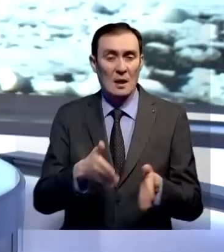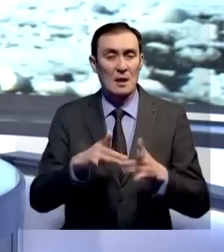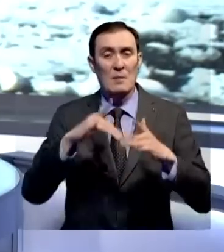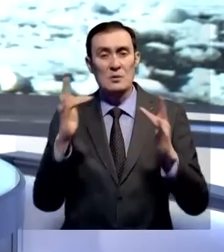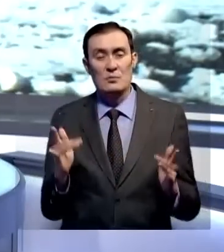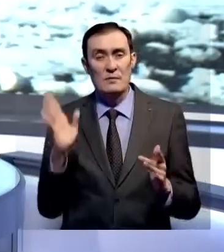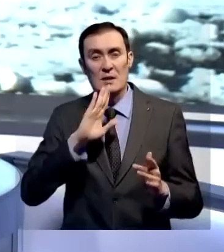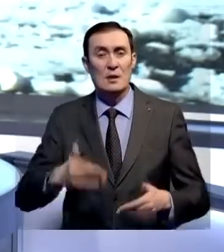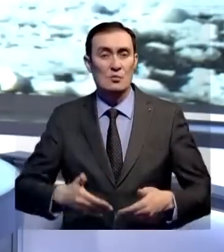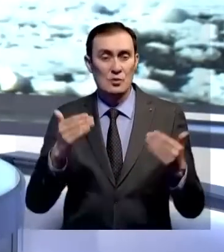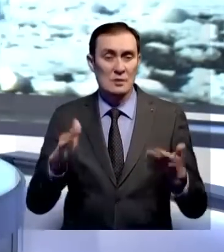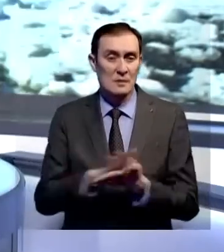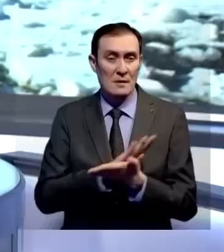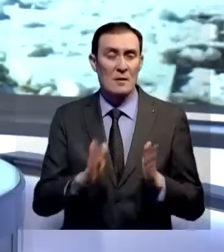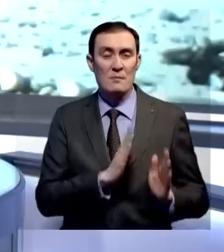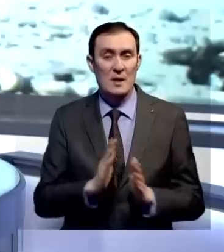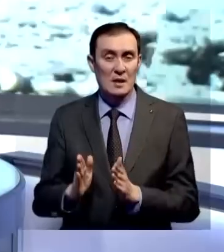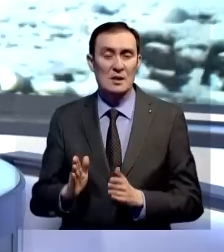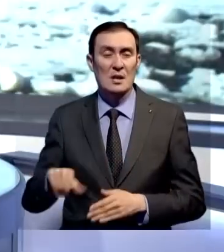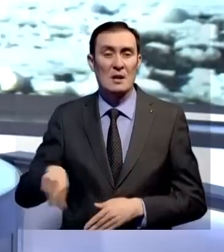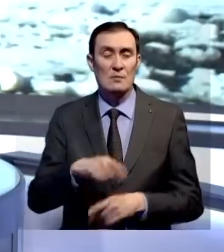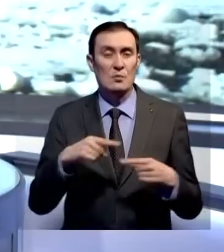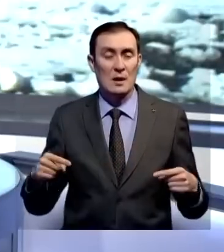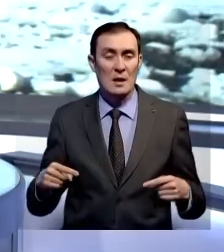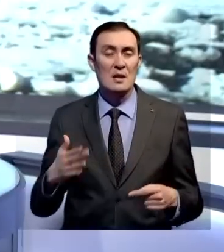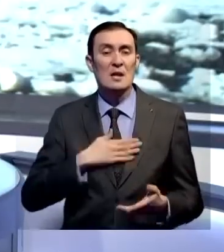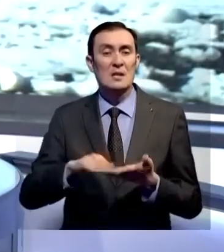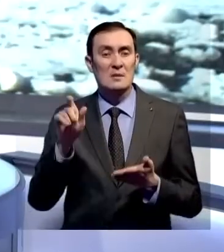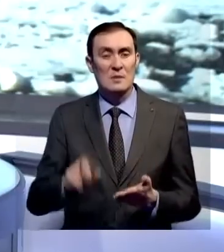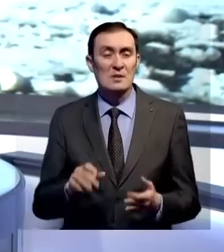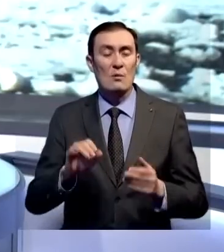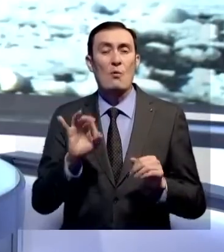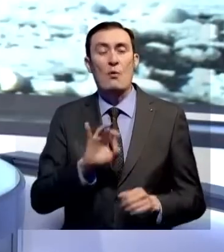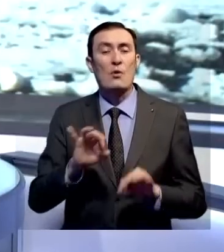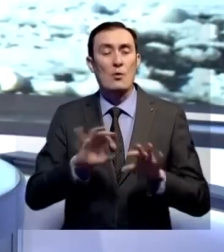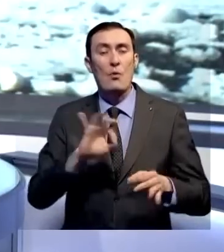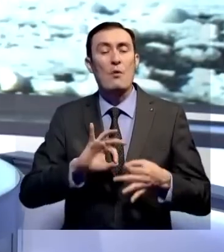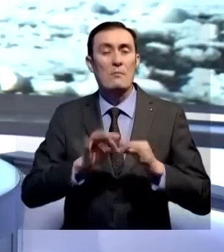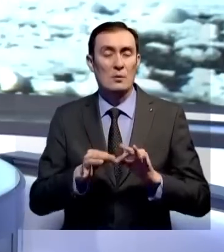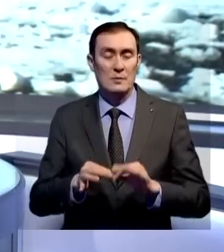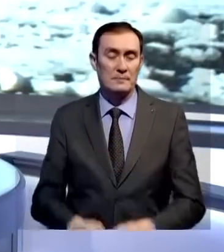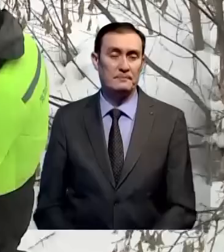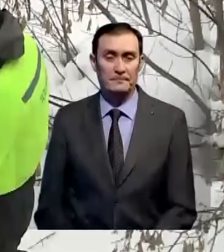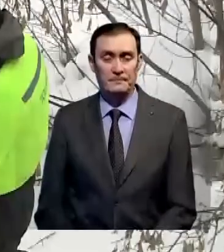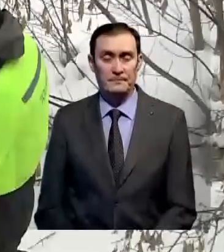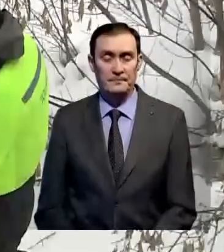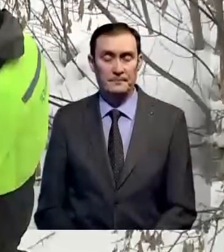и гидросооружений. В порядок приводится арочная система. Вячеслав Фетлугин о возможных последствиях снежной зимы.